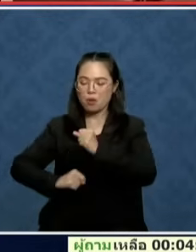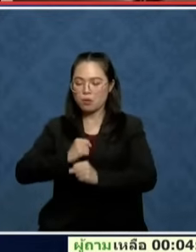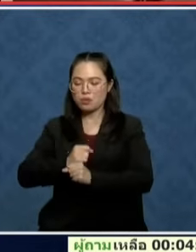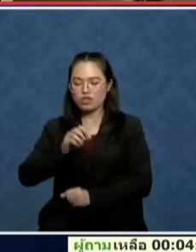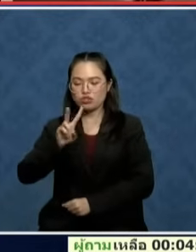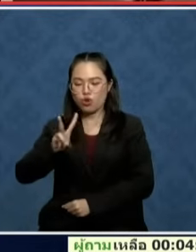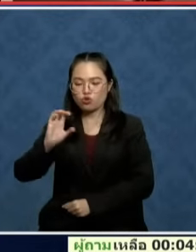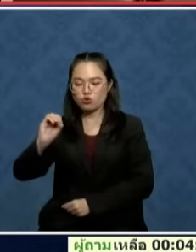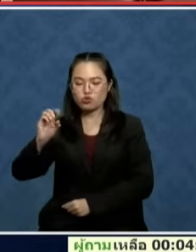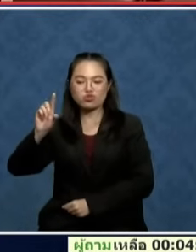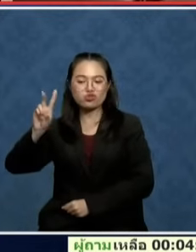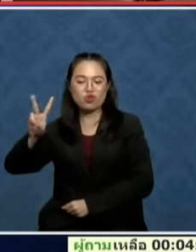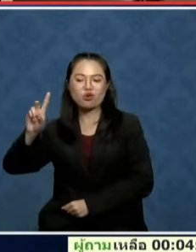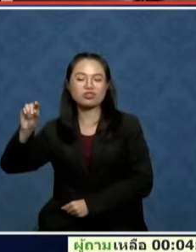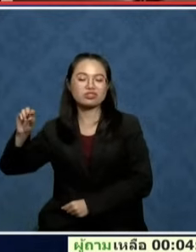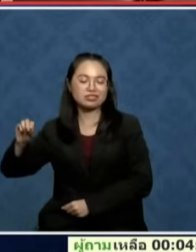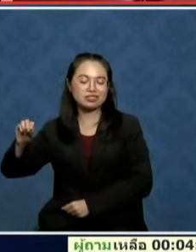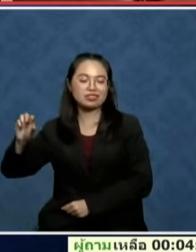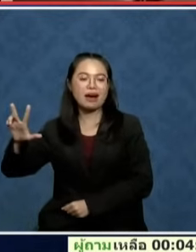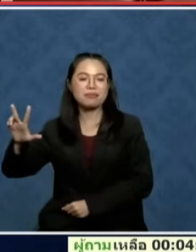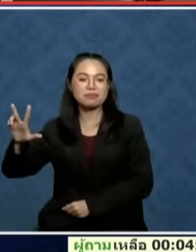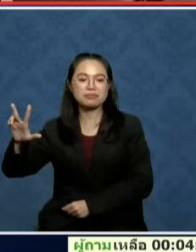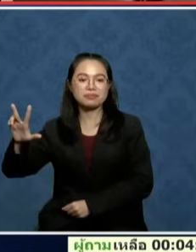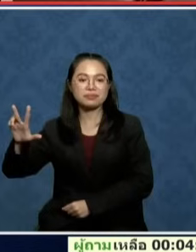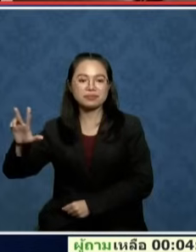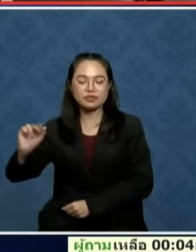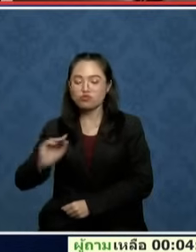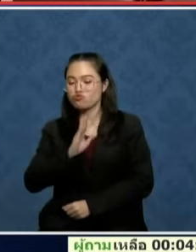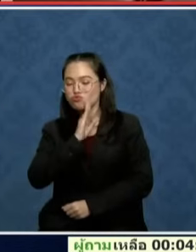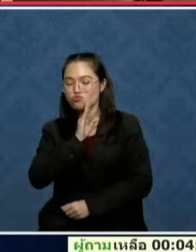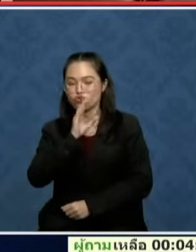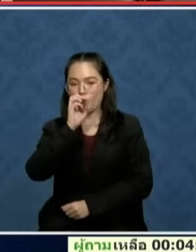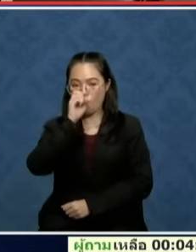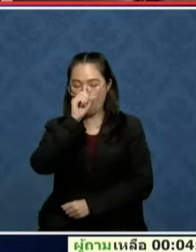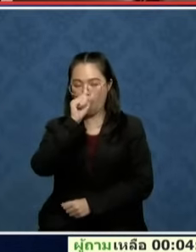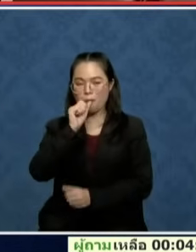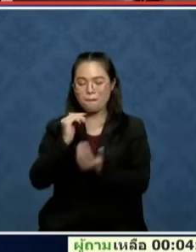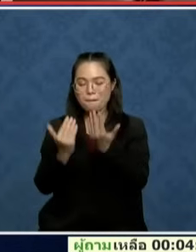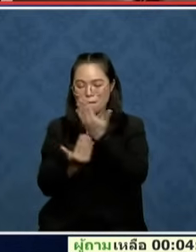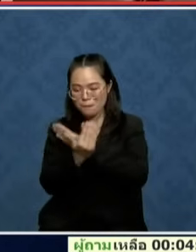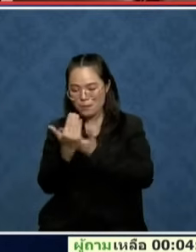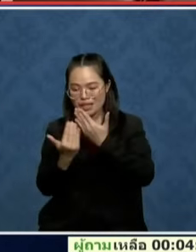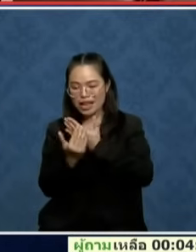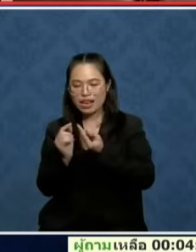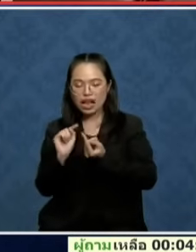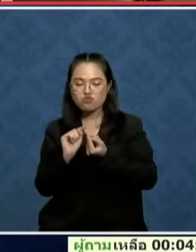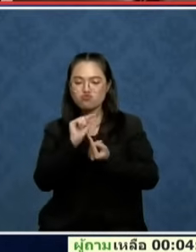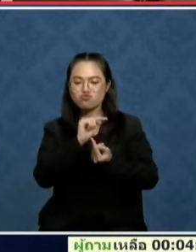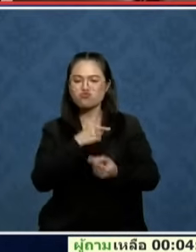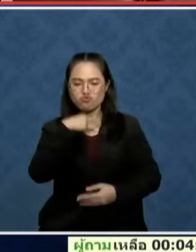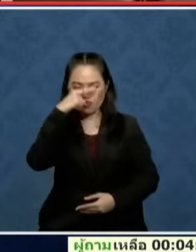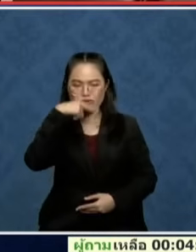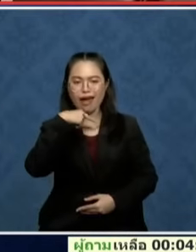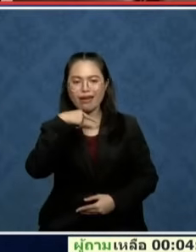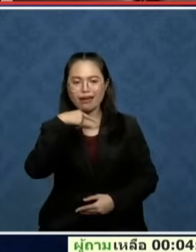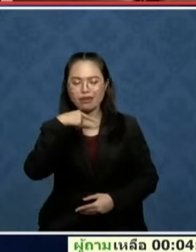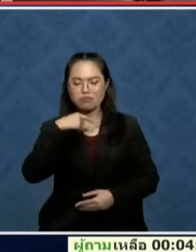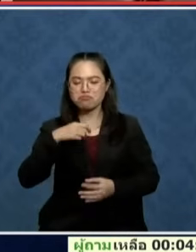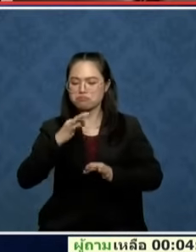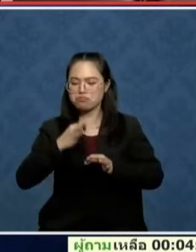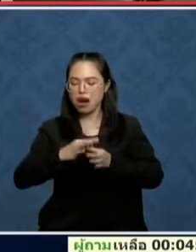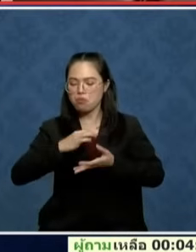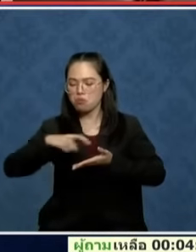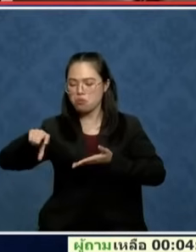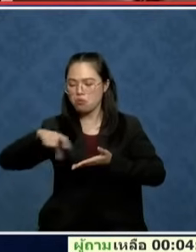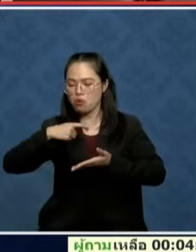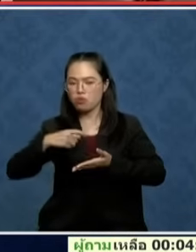2023ดังนั้นครับถ้าเราพิจารณาบ้างจากตัวเลขของประเทศไทยซึ่งจริงๆแล้วนะฮะแต่ต้องให้ความเป็นธรรมกับท่านเพราะตอ